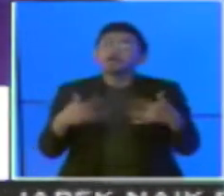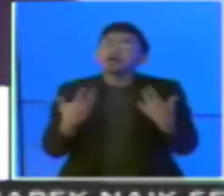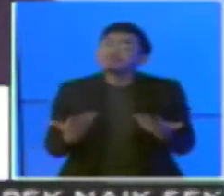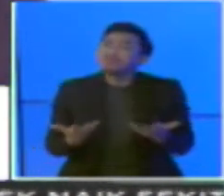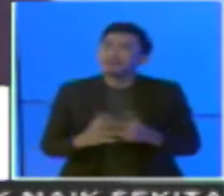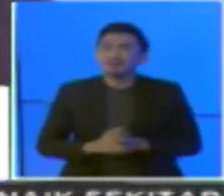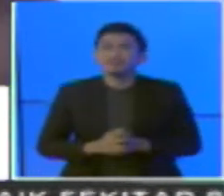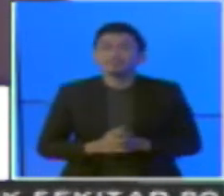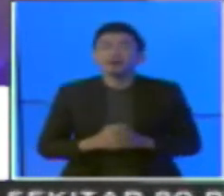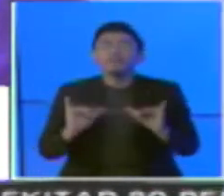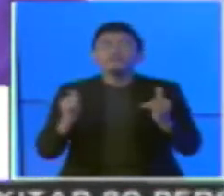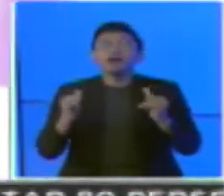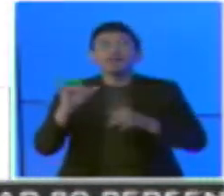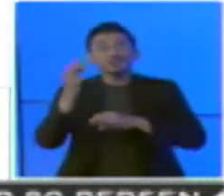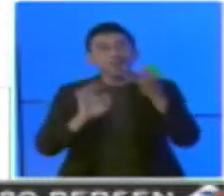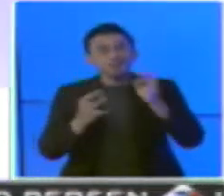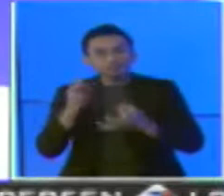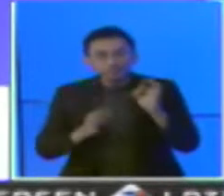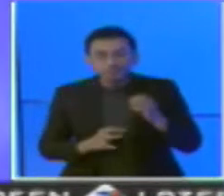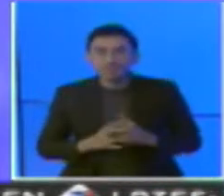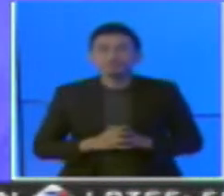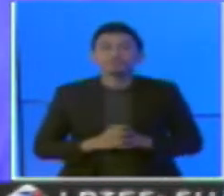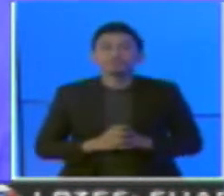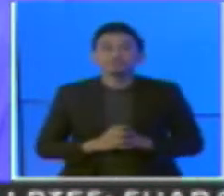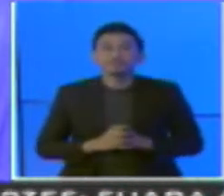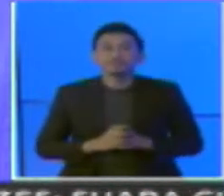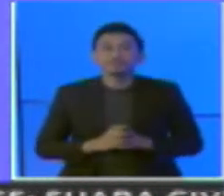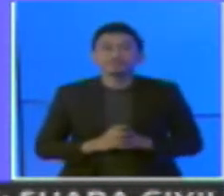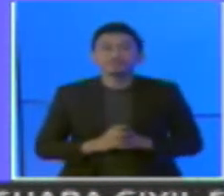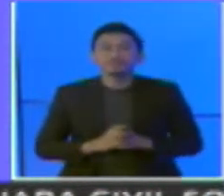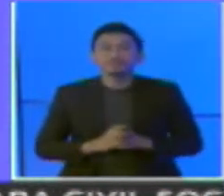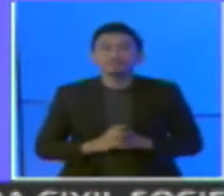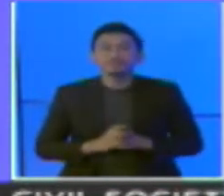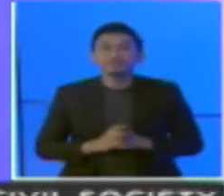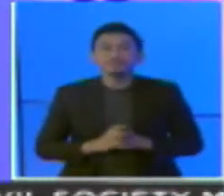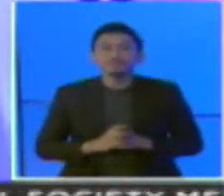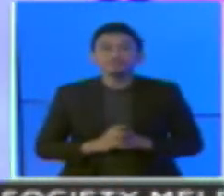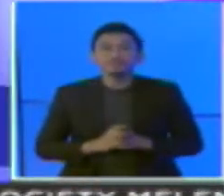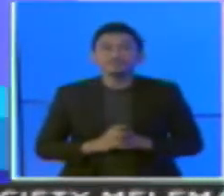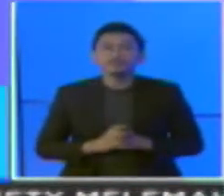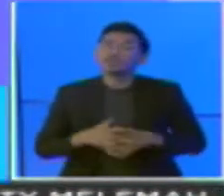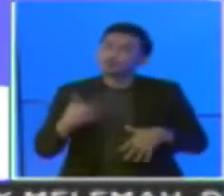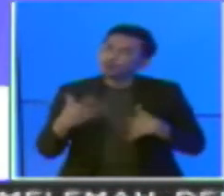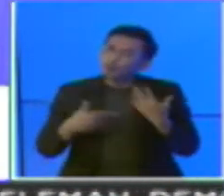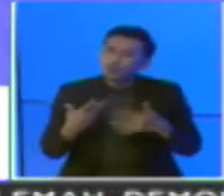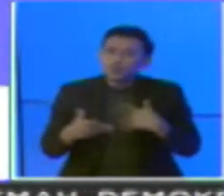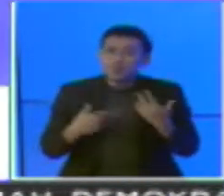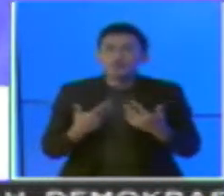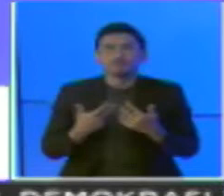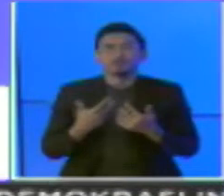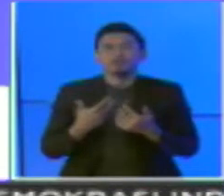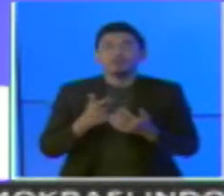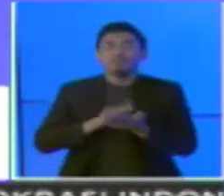Seru nggak sih main salju ini? Seru. Ya seru lah. Ya kita nggak perlu jauh-jauh keluar kan, bisa main snow